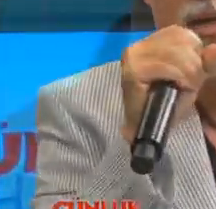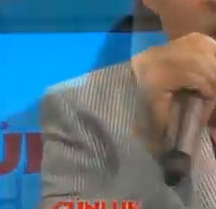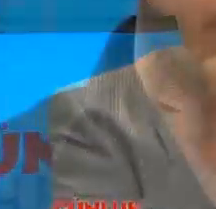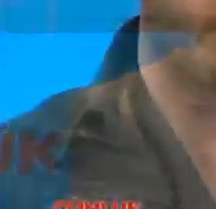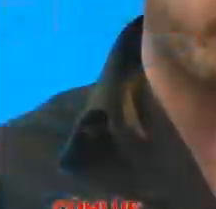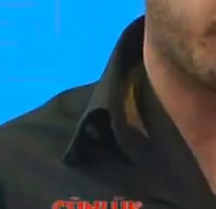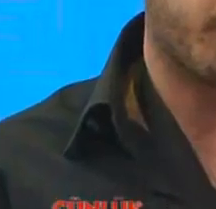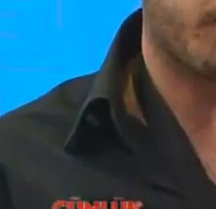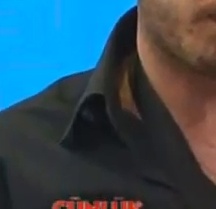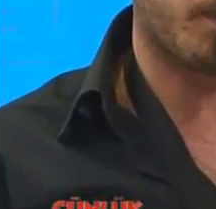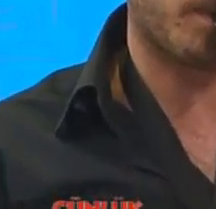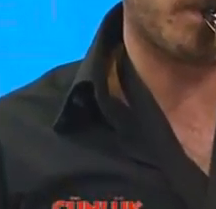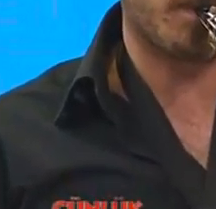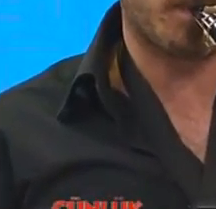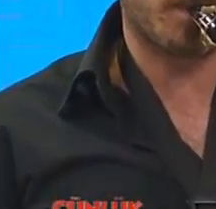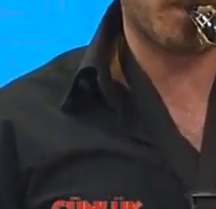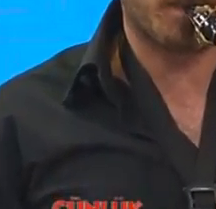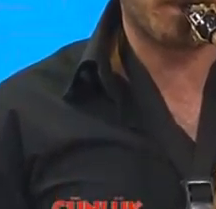seferinden bir